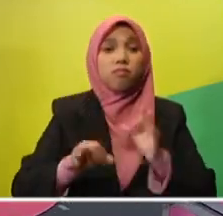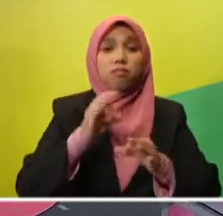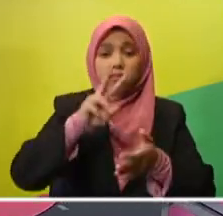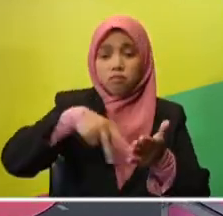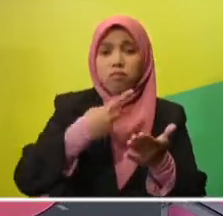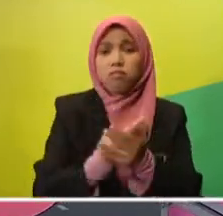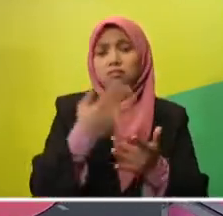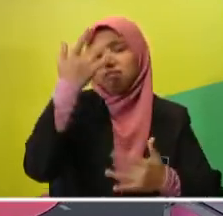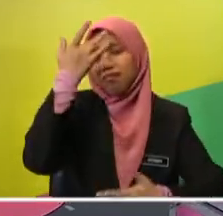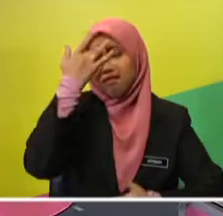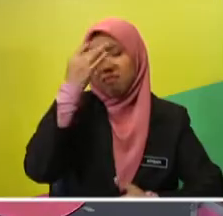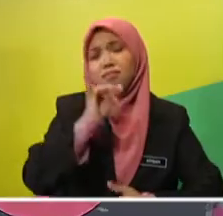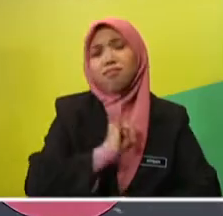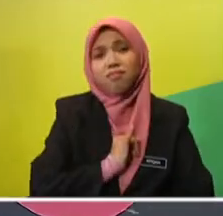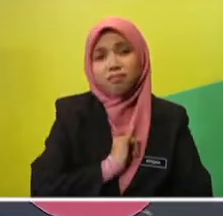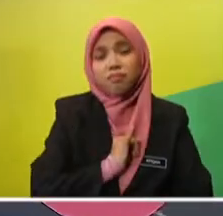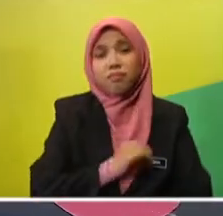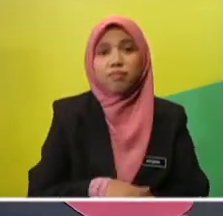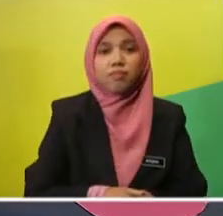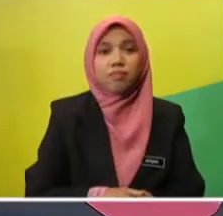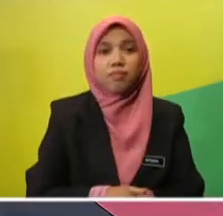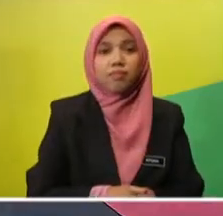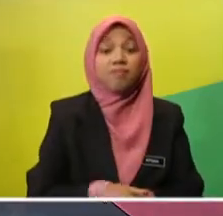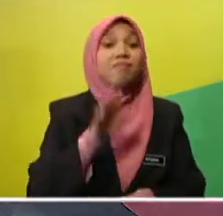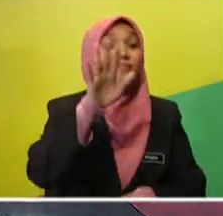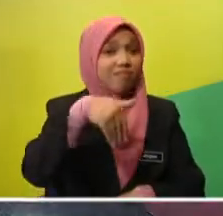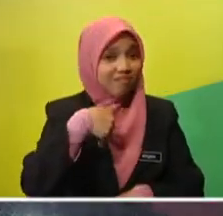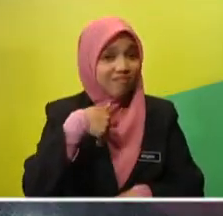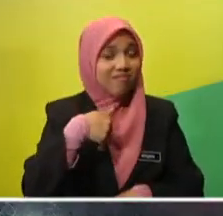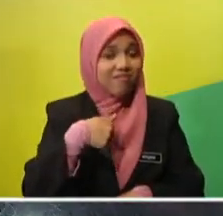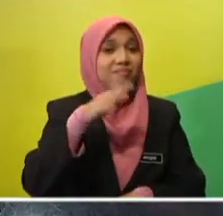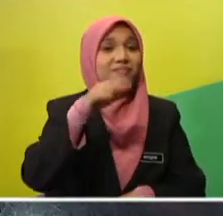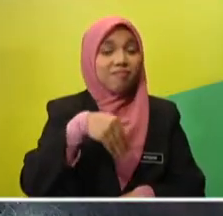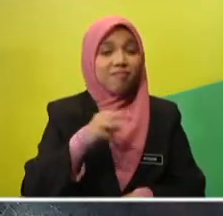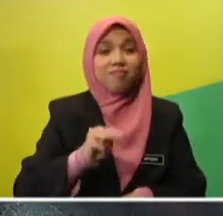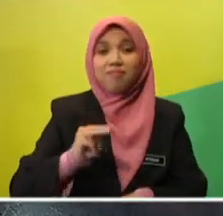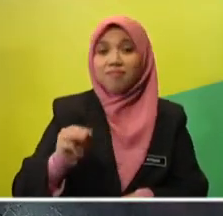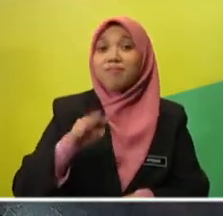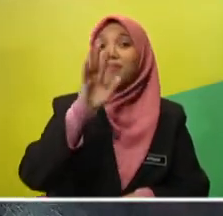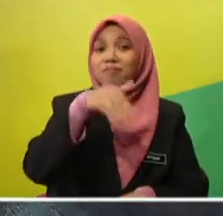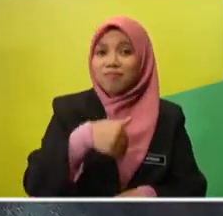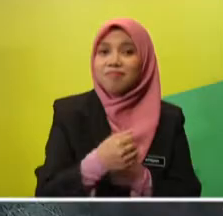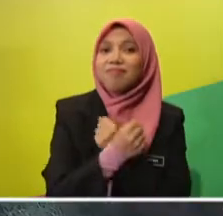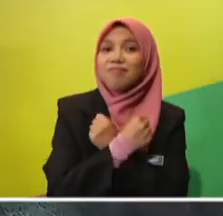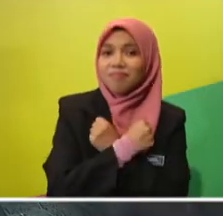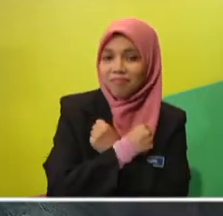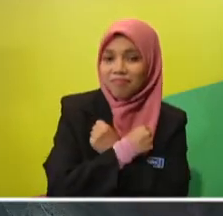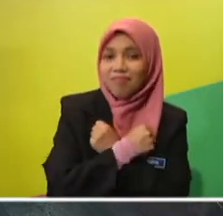jatuh sakitlah saya. Marilah mari, oi mari